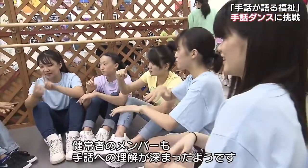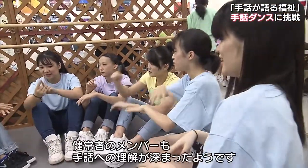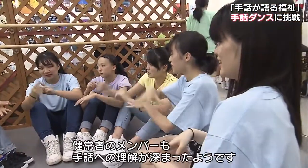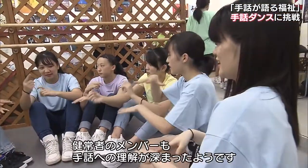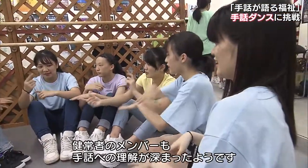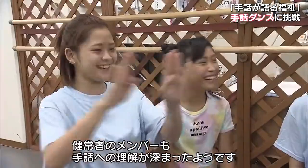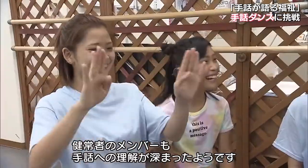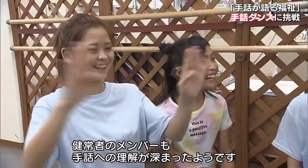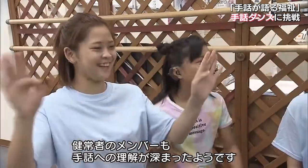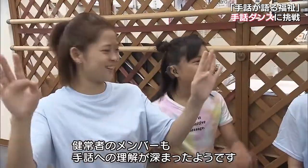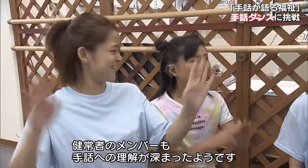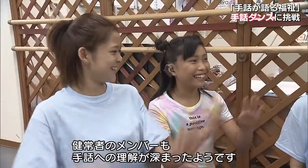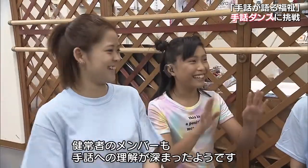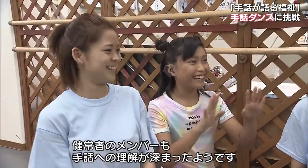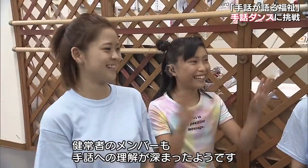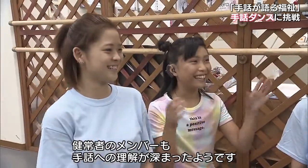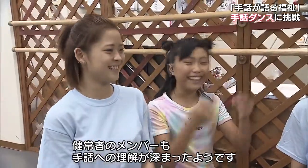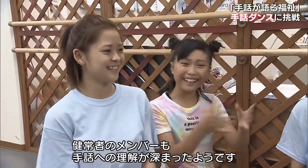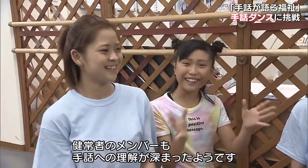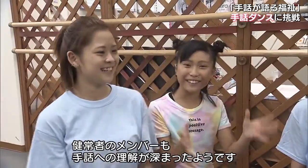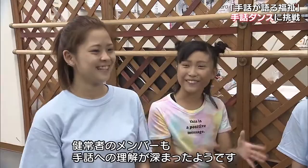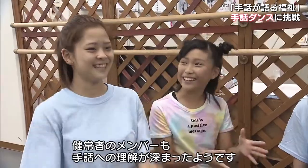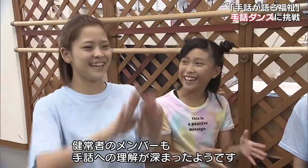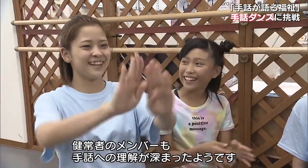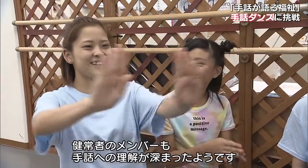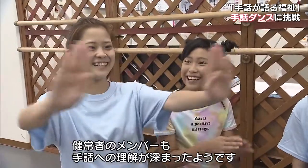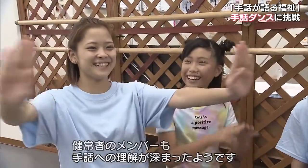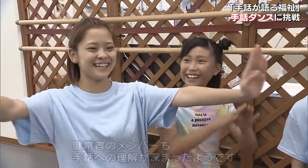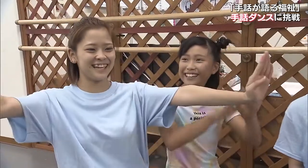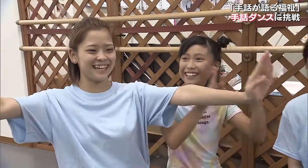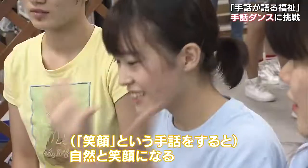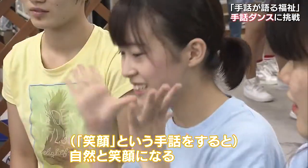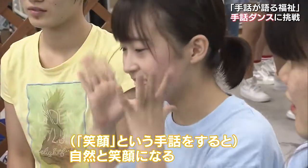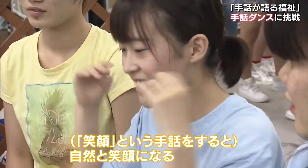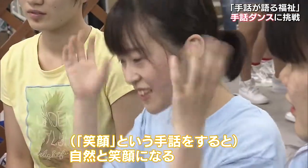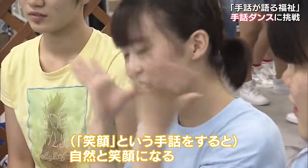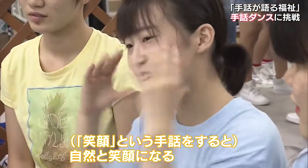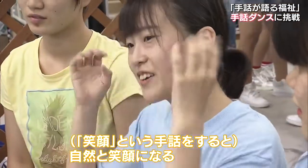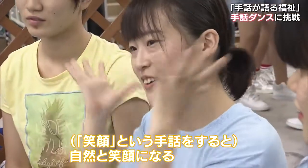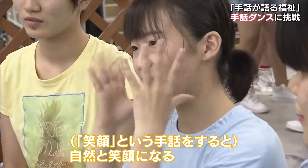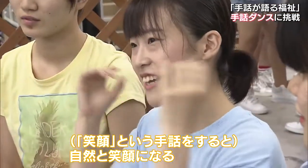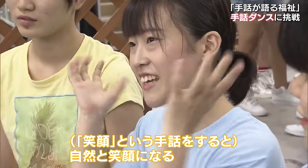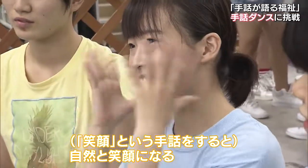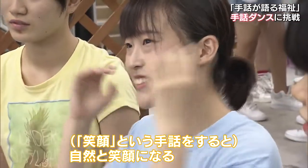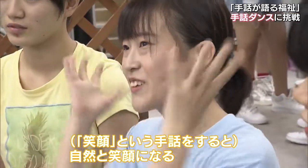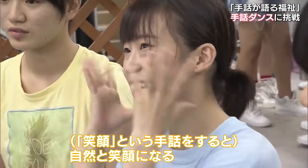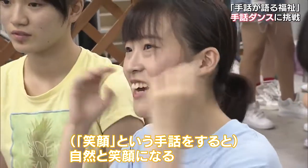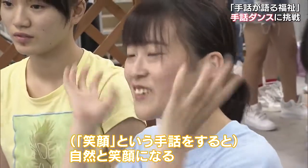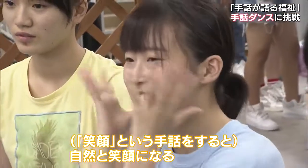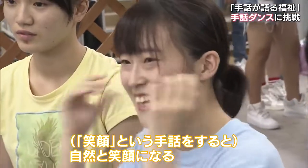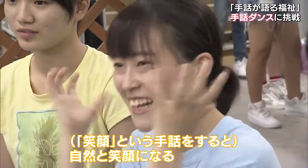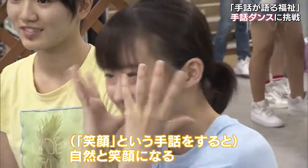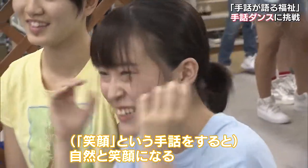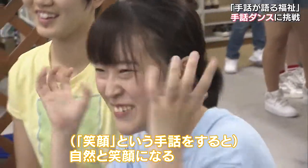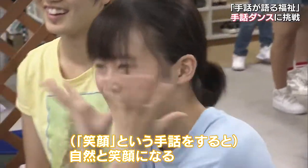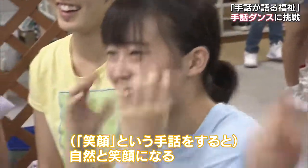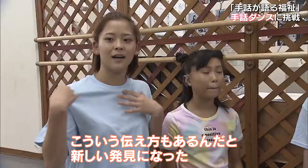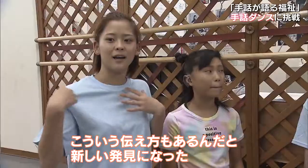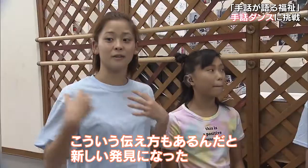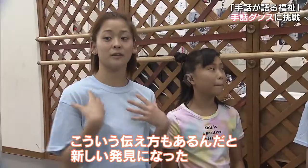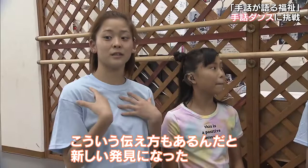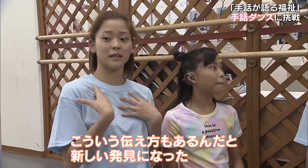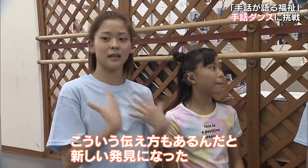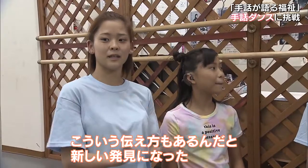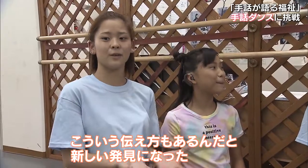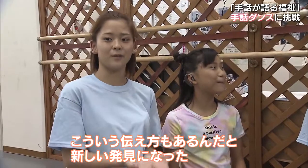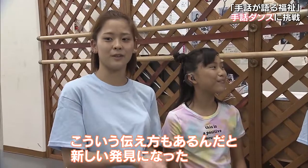メンバーも手話への理解が深まったようです。 自然とこれやると笑顔になれるみたい